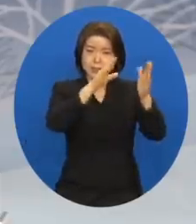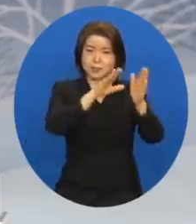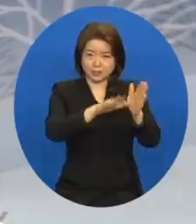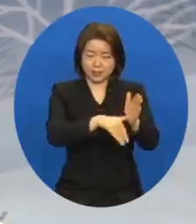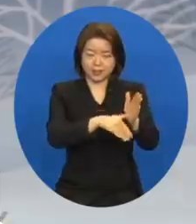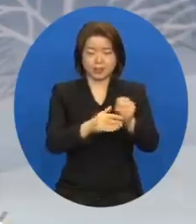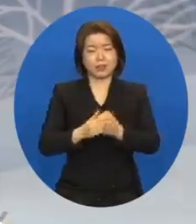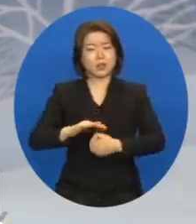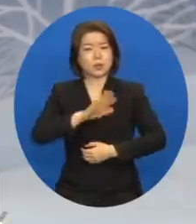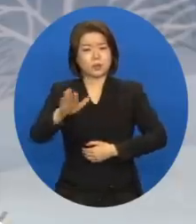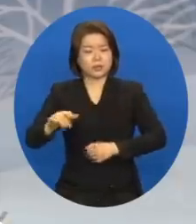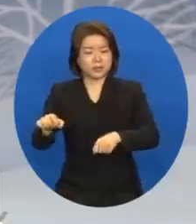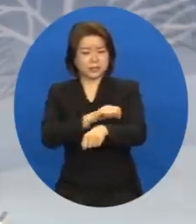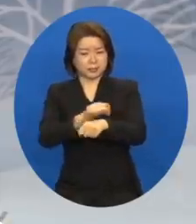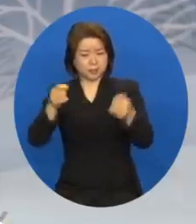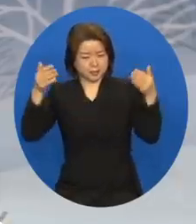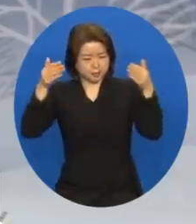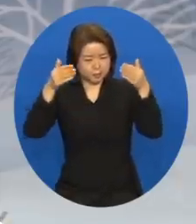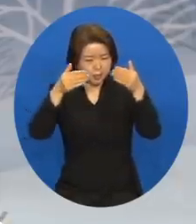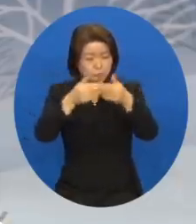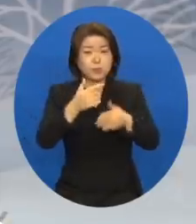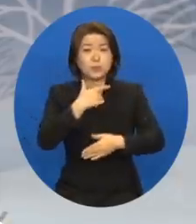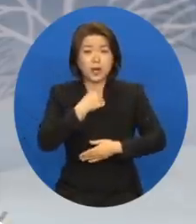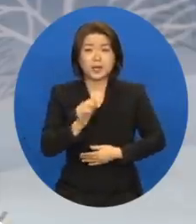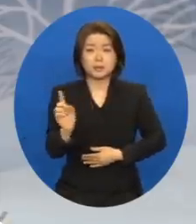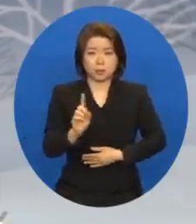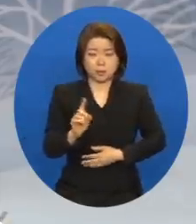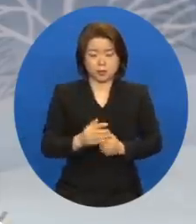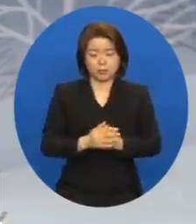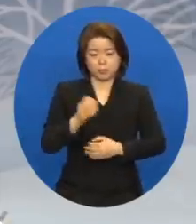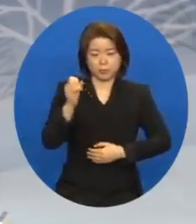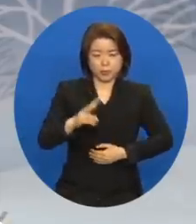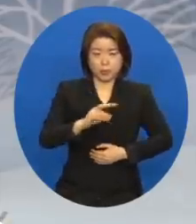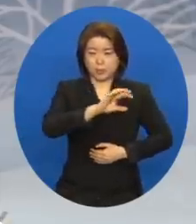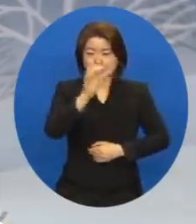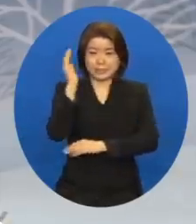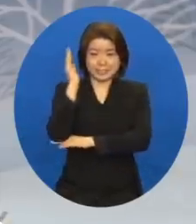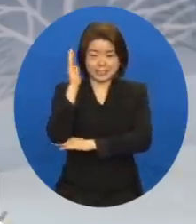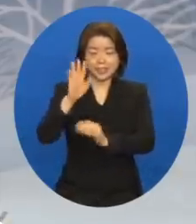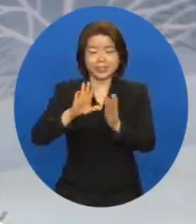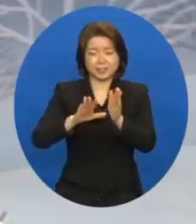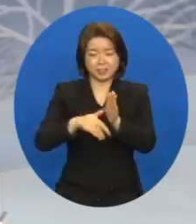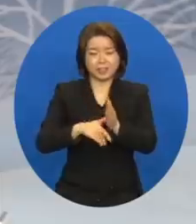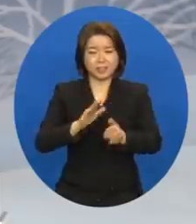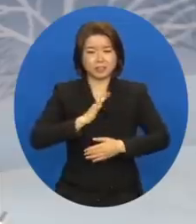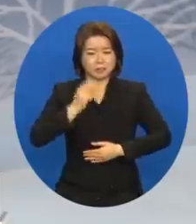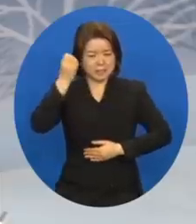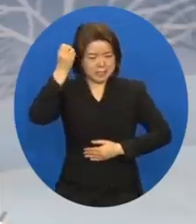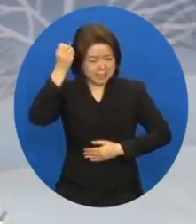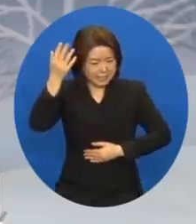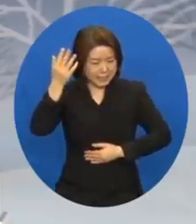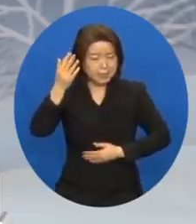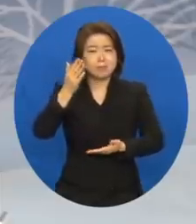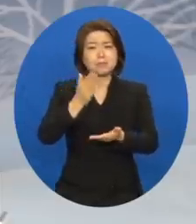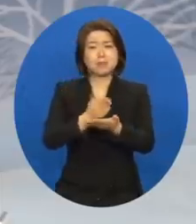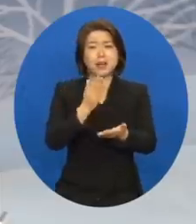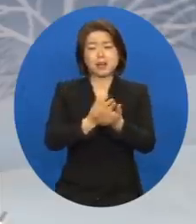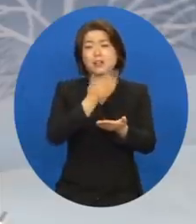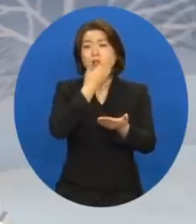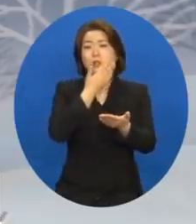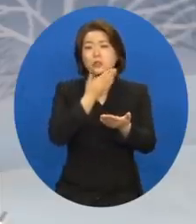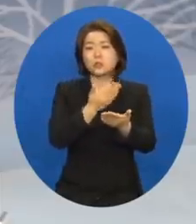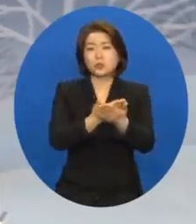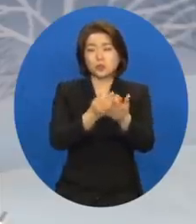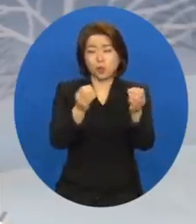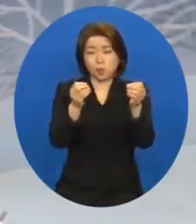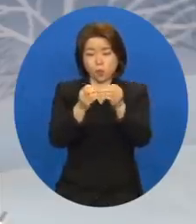오늘 특별히 주목하고 싶은 것, 또 성탄절 이야기에서 우리가 정말 놓치지 말아야 될 중요한 메시지가